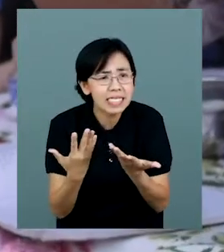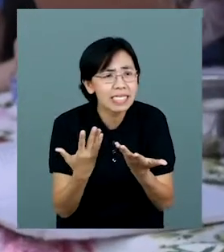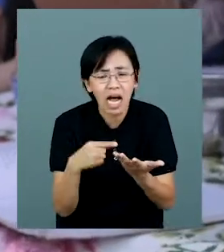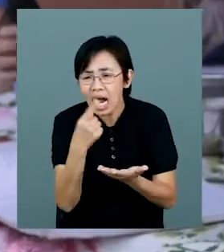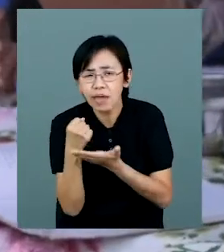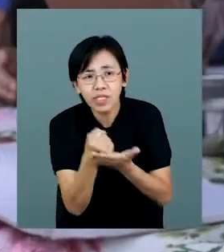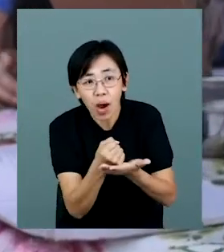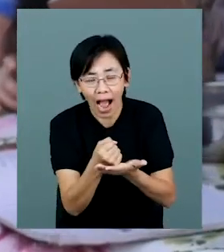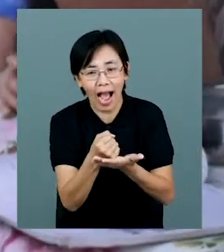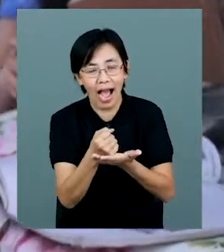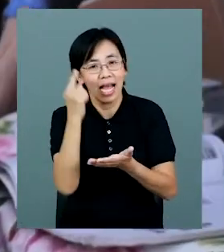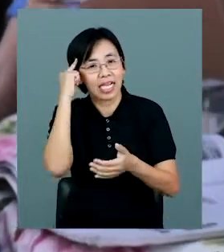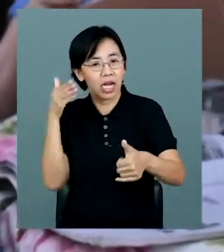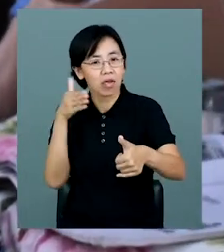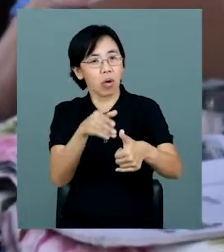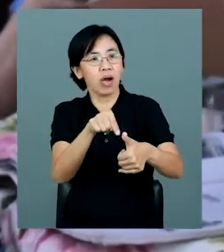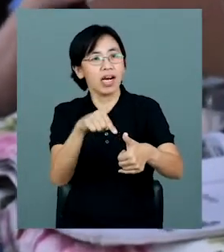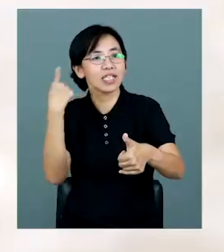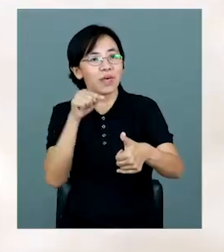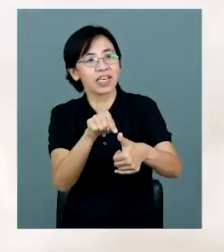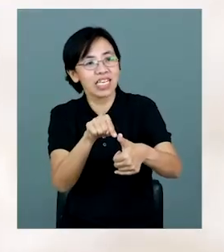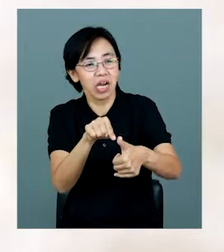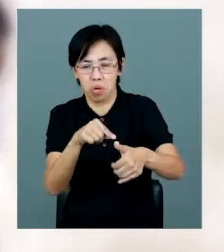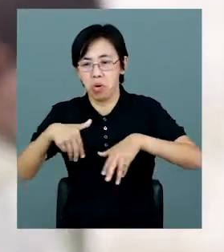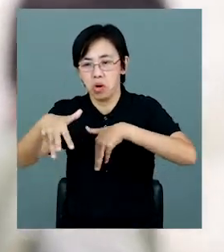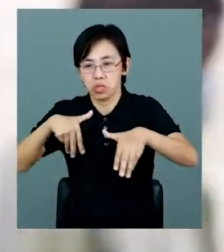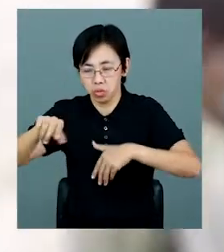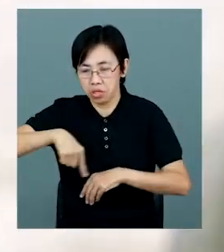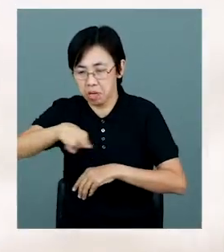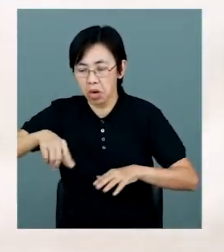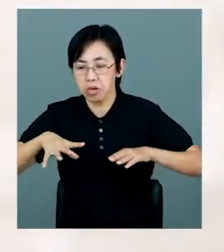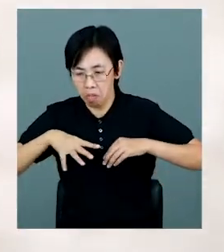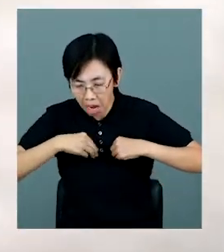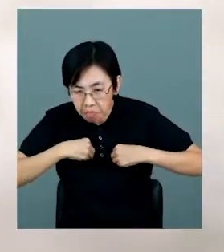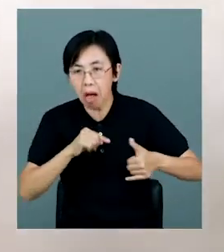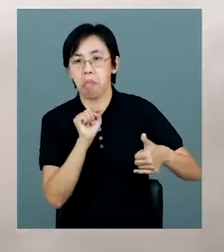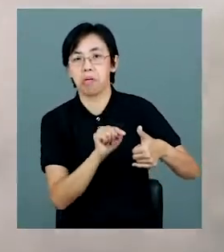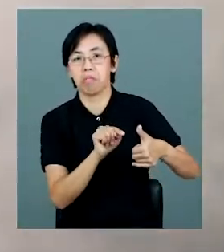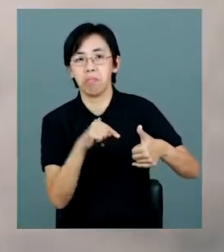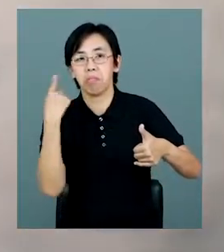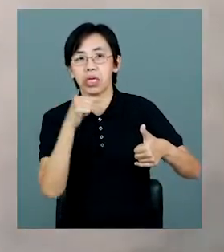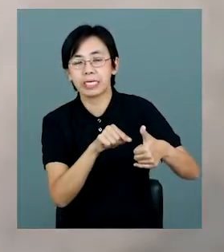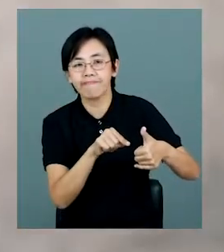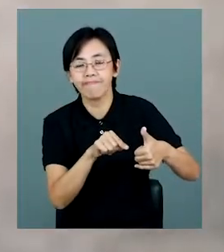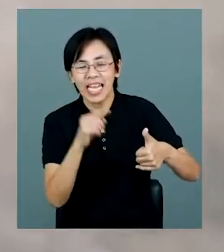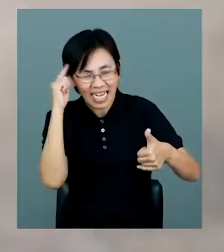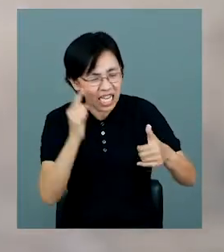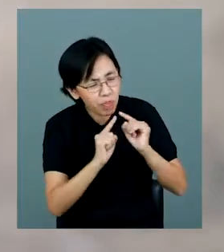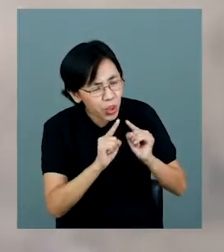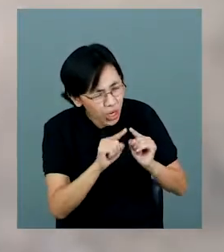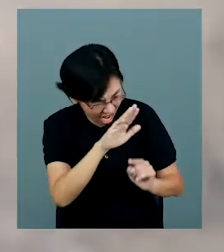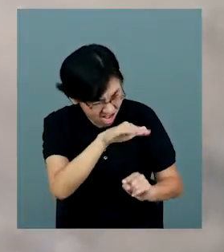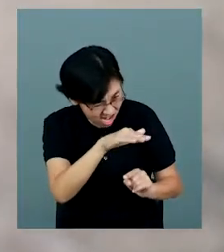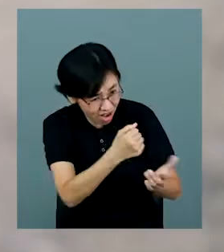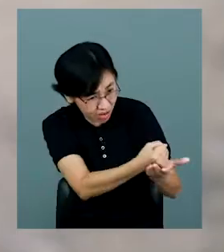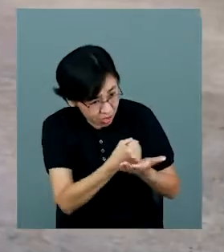หลายๆคนก็พุ่งตรงไปที่ตัวมาเตมาก็แสดงว่ามาเตมาเนี่ยคนในชุมชนให้การนับถือเขายอมรับเขาเราก็เลยดึงชวนเขาเข้